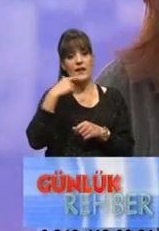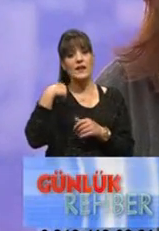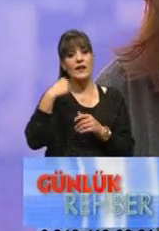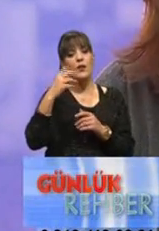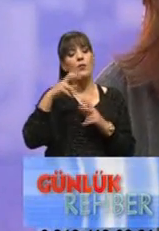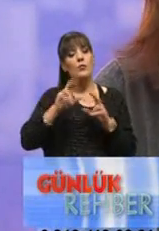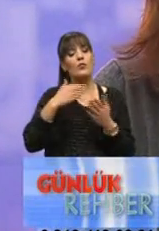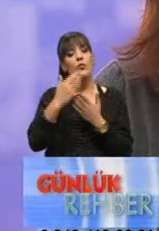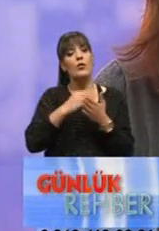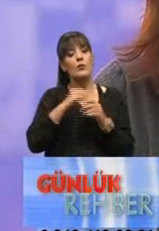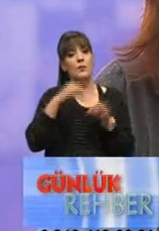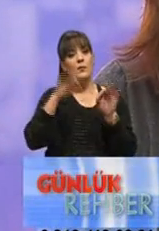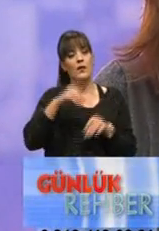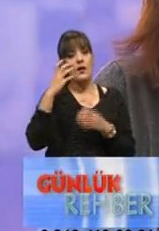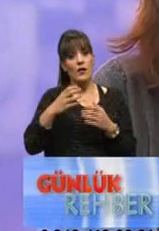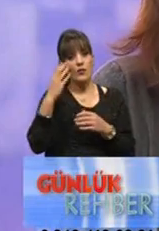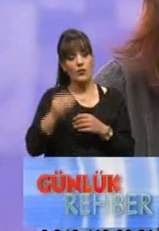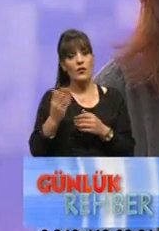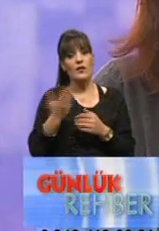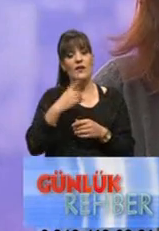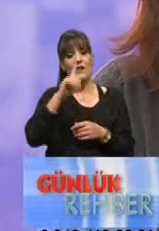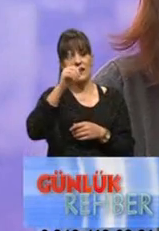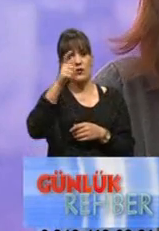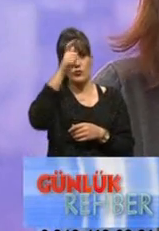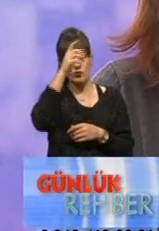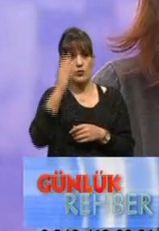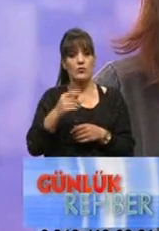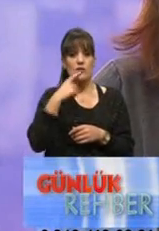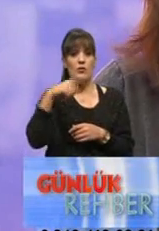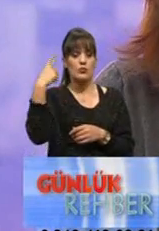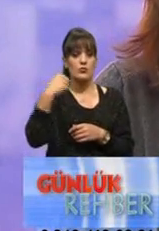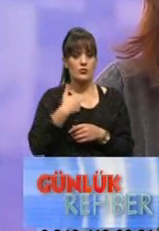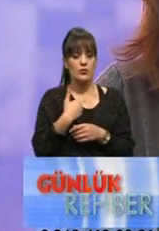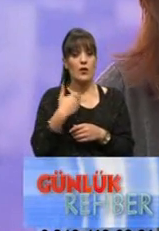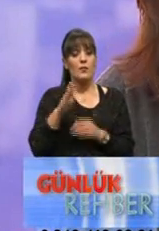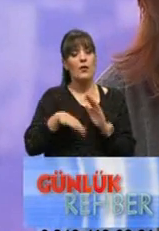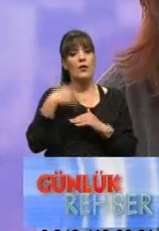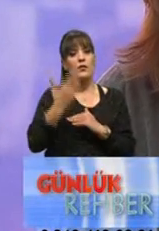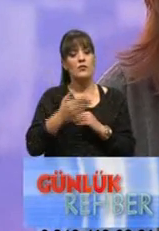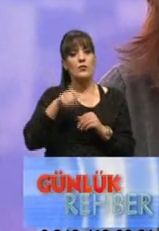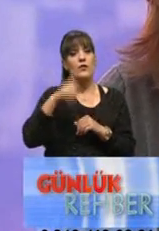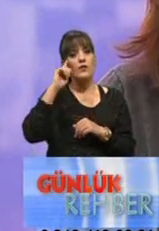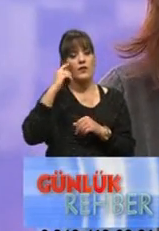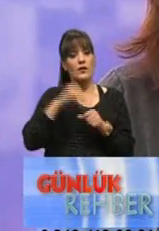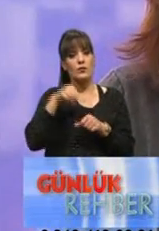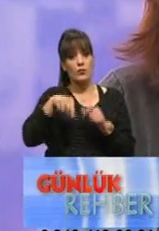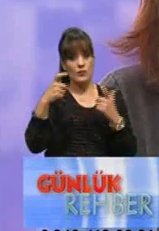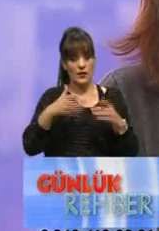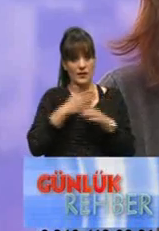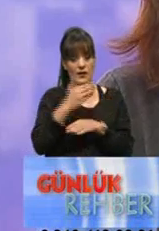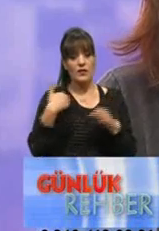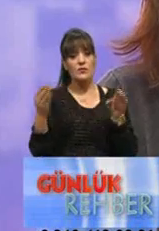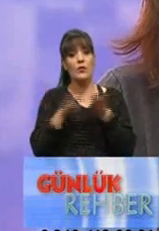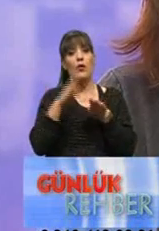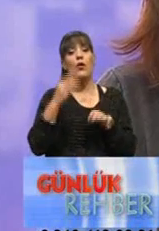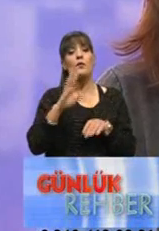biz aslında başlarken daha ağırlıklı olarak hatta sırf Türkçe olsun diye düşünmüştük. Ama daha sonra bu fikrimizin buranın gerçekliğiyle